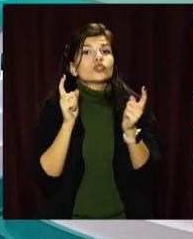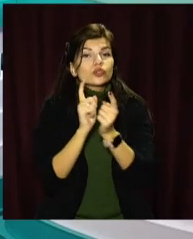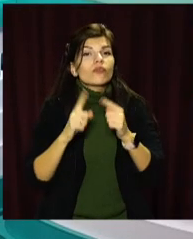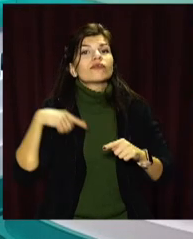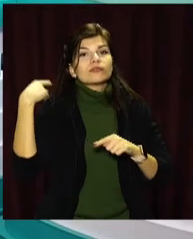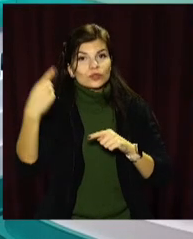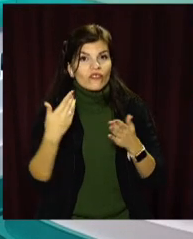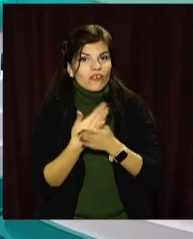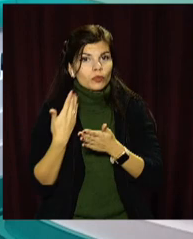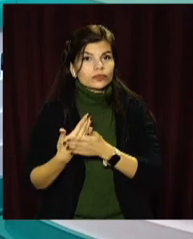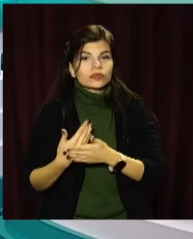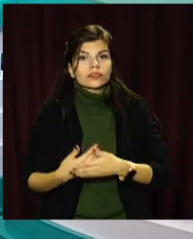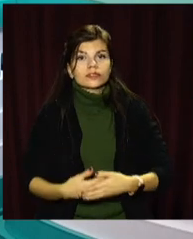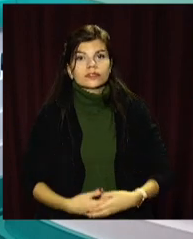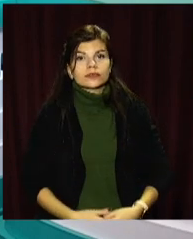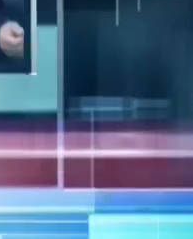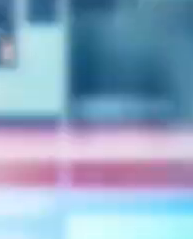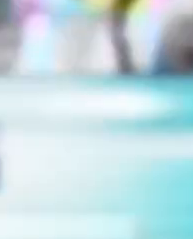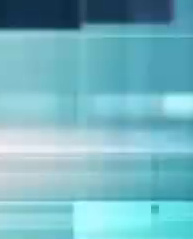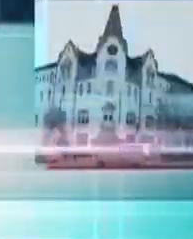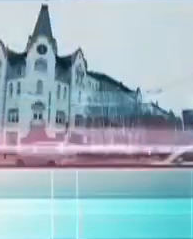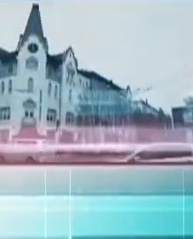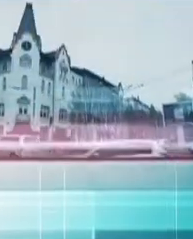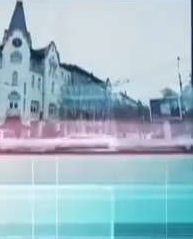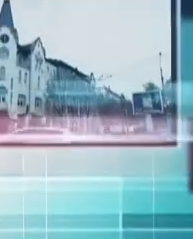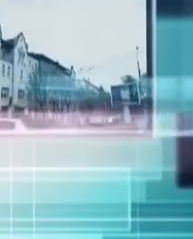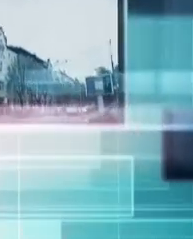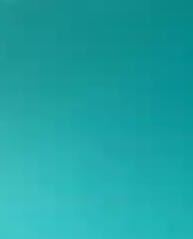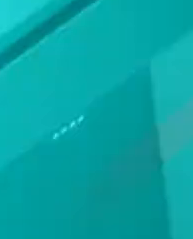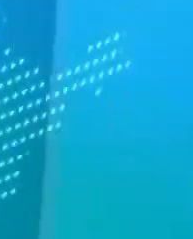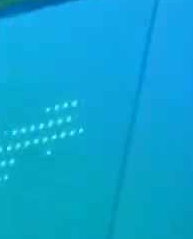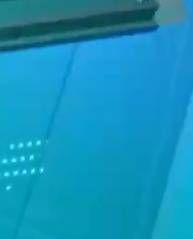відкритим і до зустрічі у наступних випусках. We'll be right back.